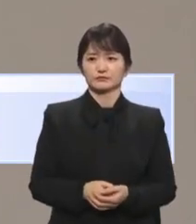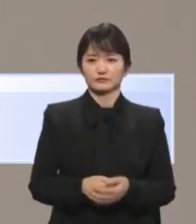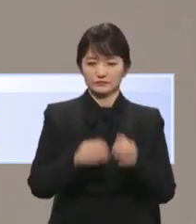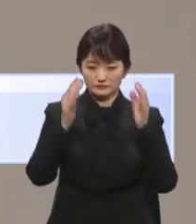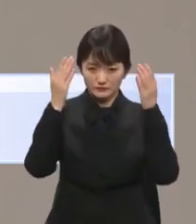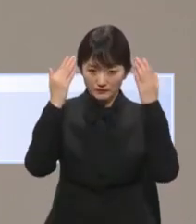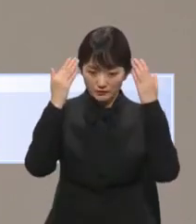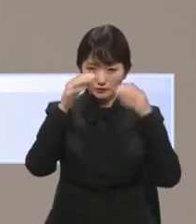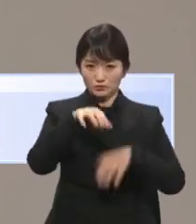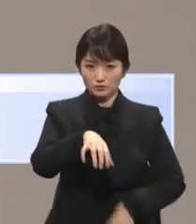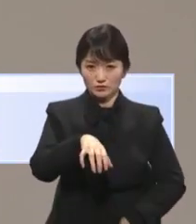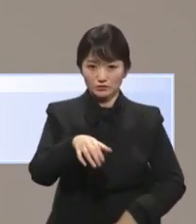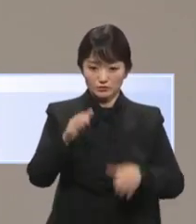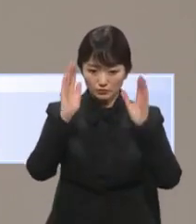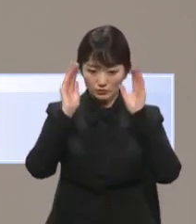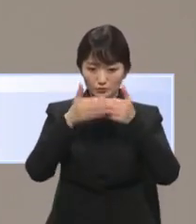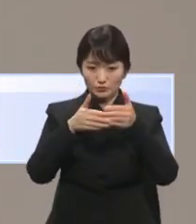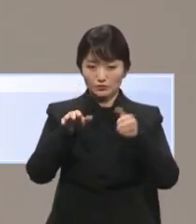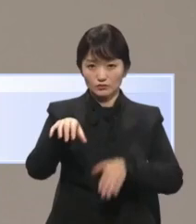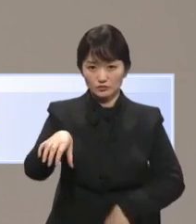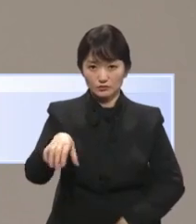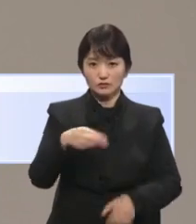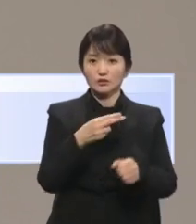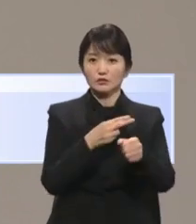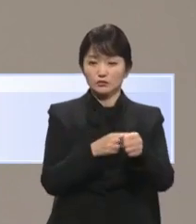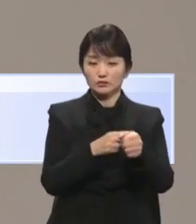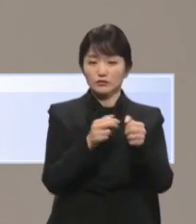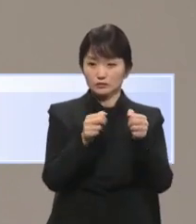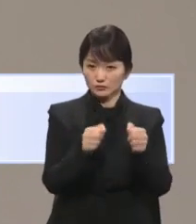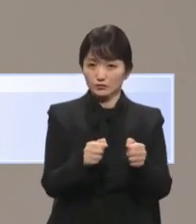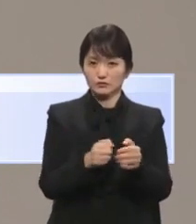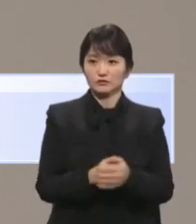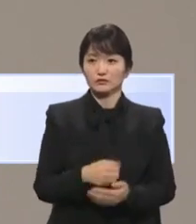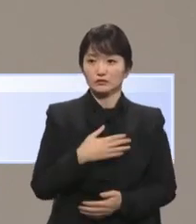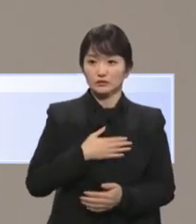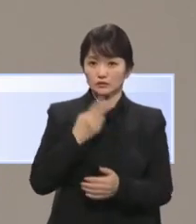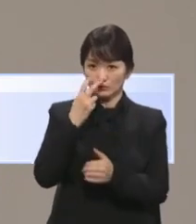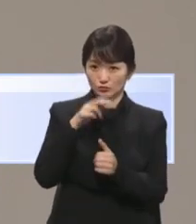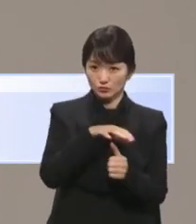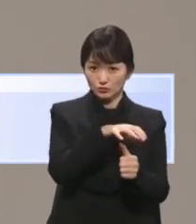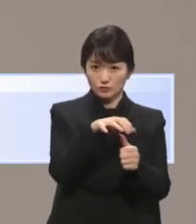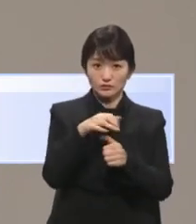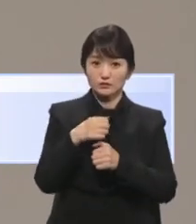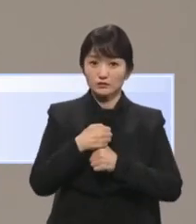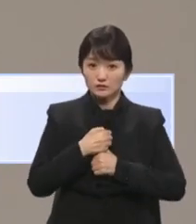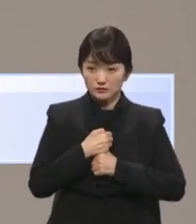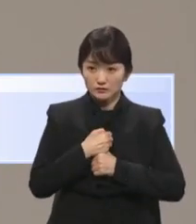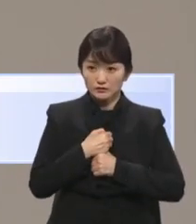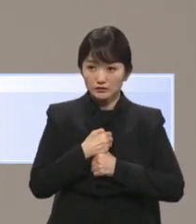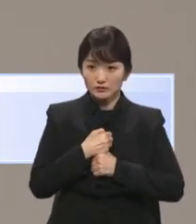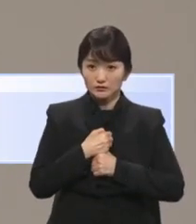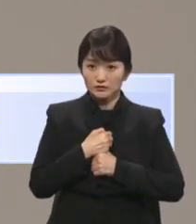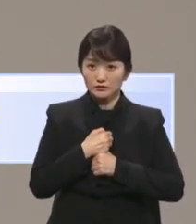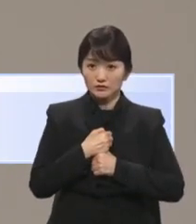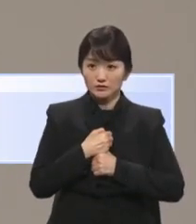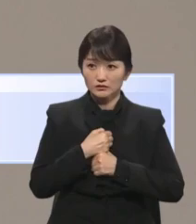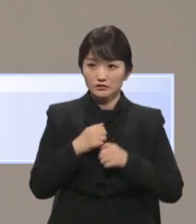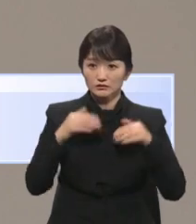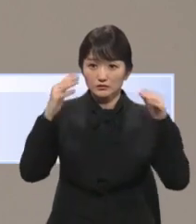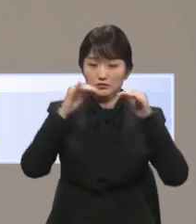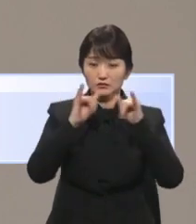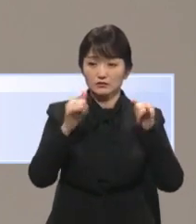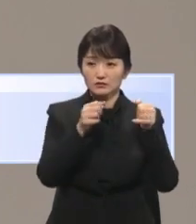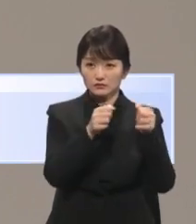공간 그다음에 교실이라는 공간 그리고 거기에 교사도 있었잖아요 나를 보호해 주고 지켜 줘야 되는 그런 그 어른의